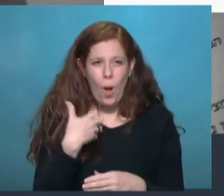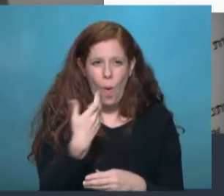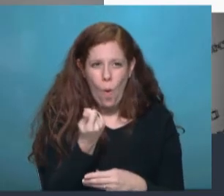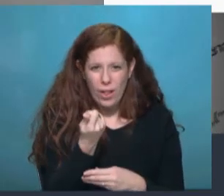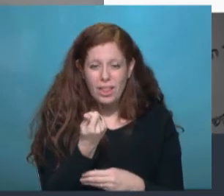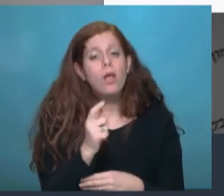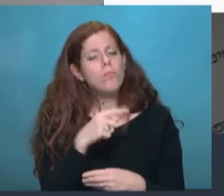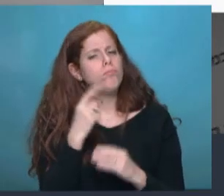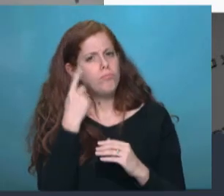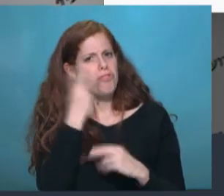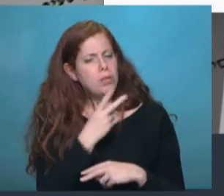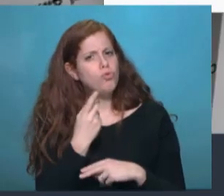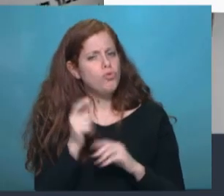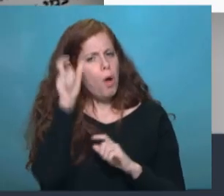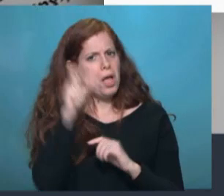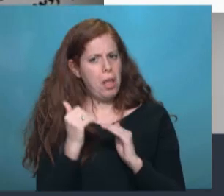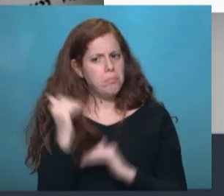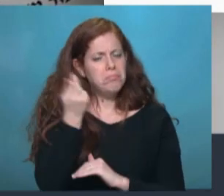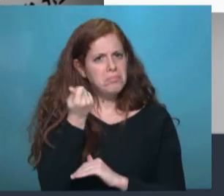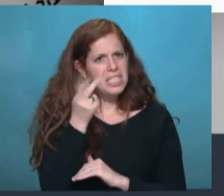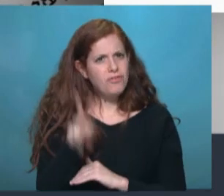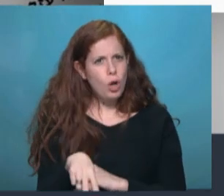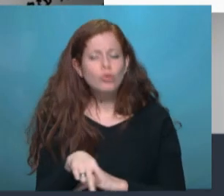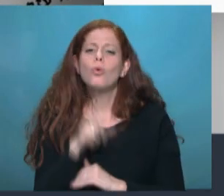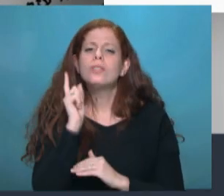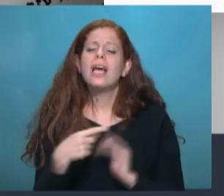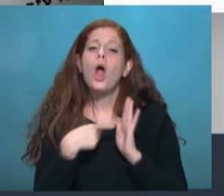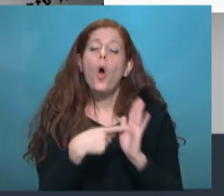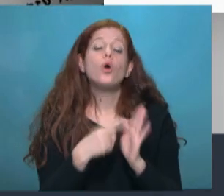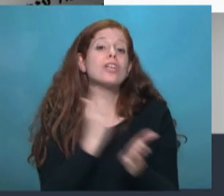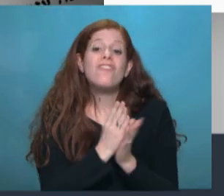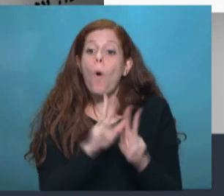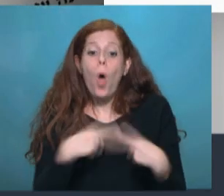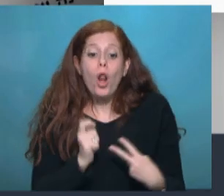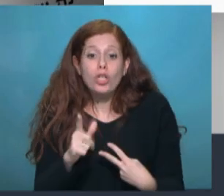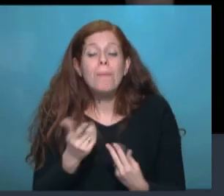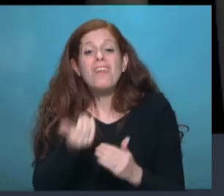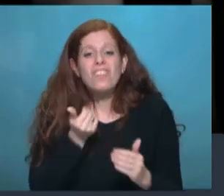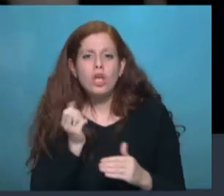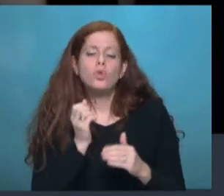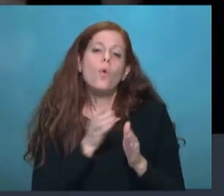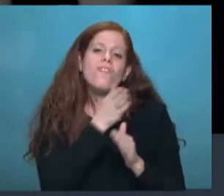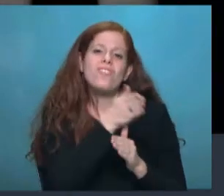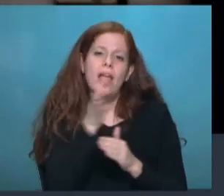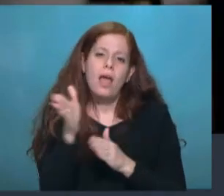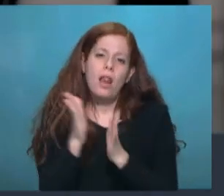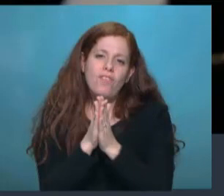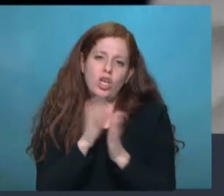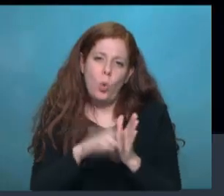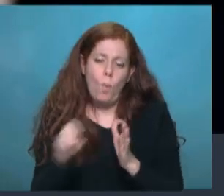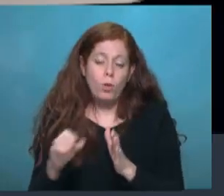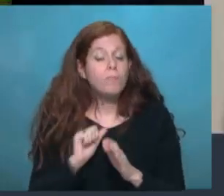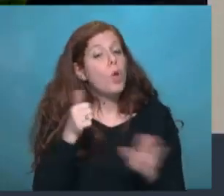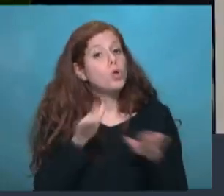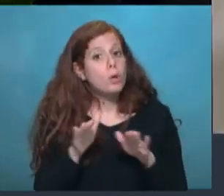עמיד. הוא נדרש אפוא להוכיח כי מיצה את יכולותיו למימון עצמי בטרם יפנה לתרומות. ראש הממשלה פנה